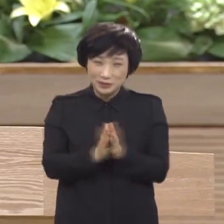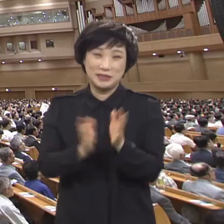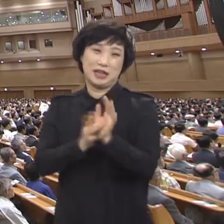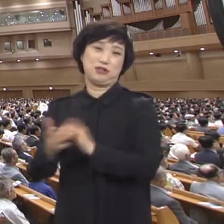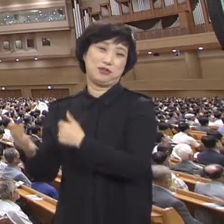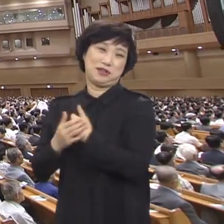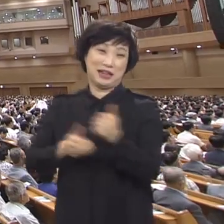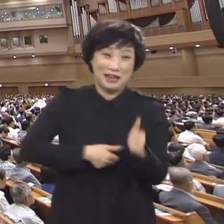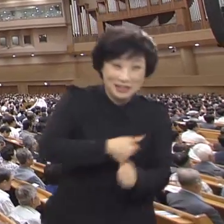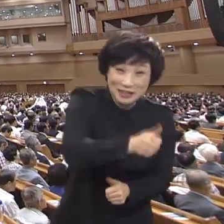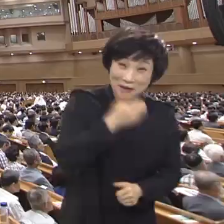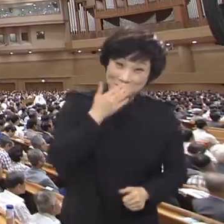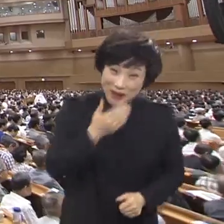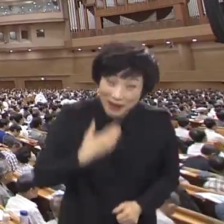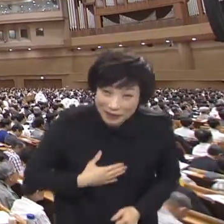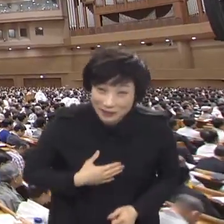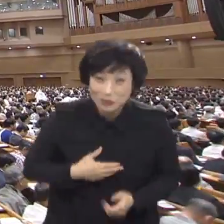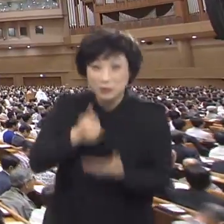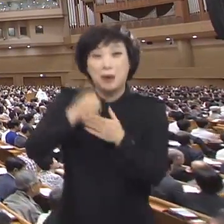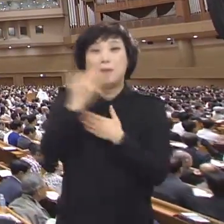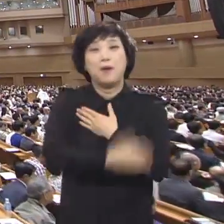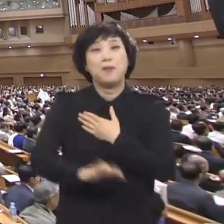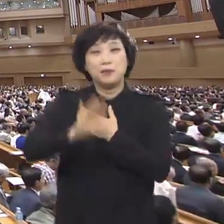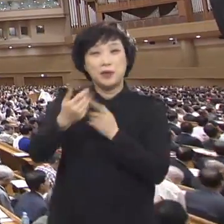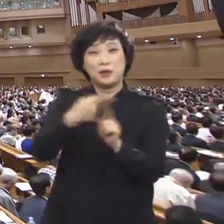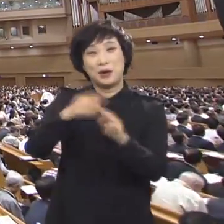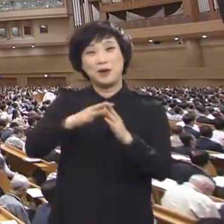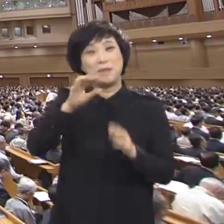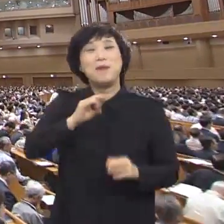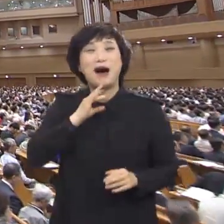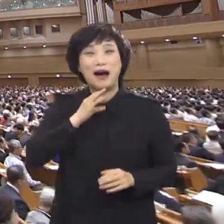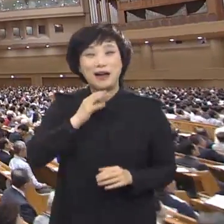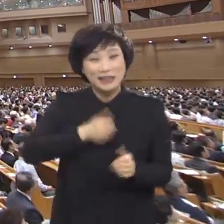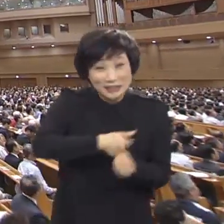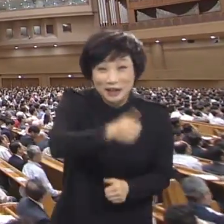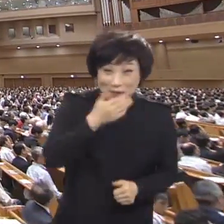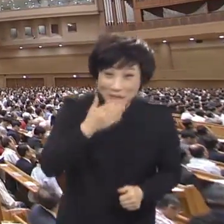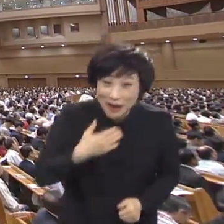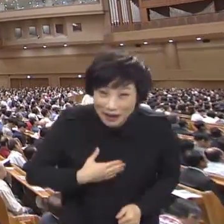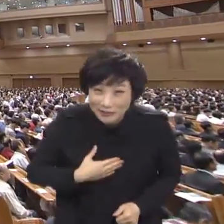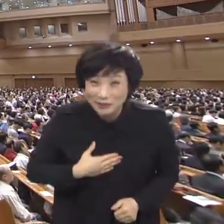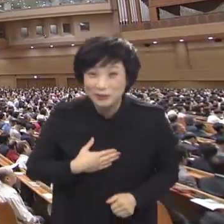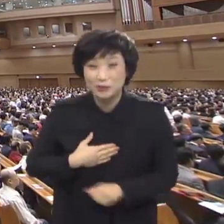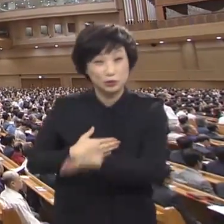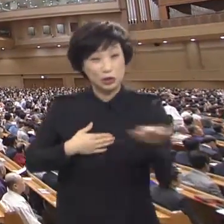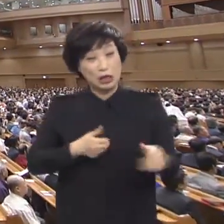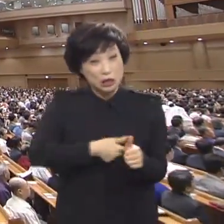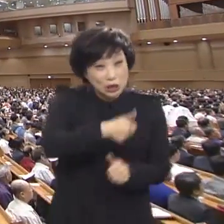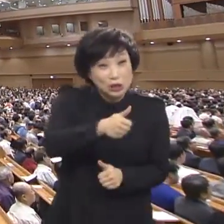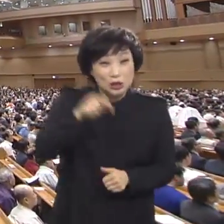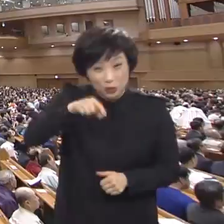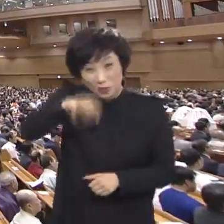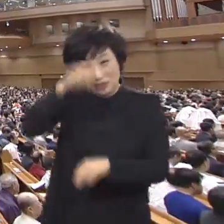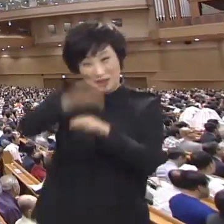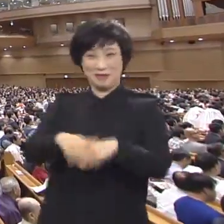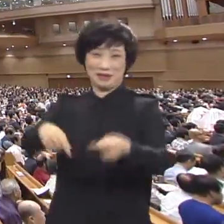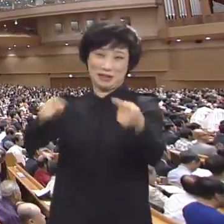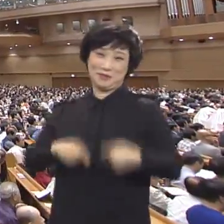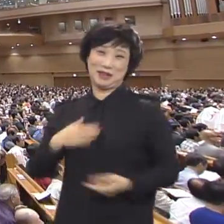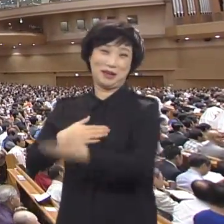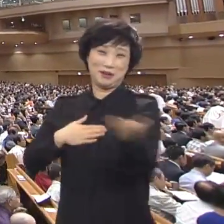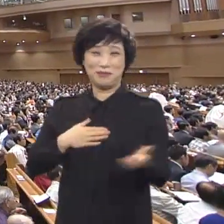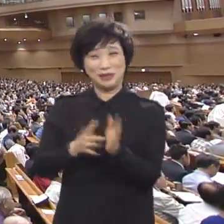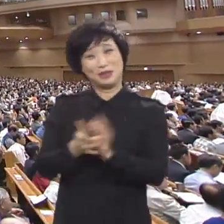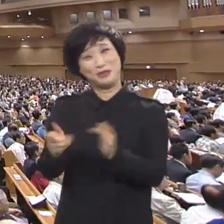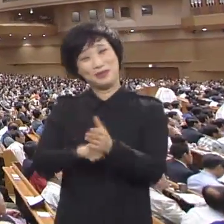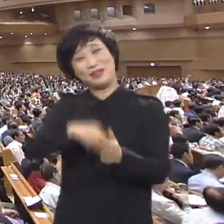예수만 이긴다. 주님의 몸된 교회만 이깁니다. 그러니 이기는 곳에 왔으니 얼마나 감사하냐 이